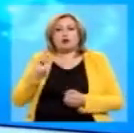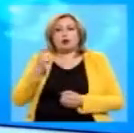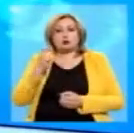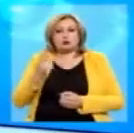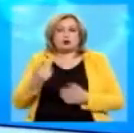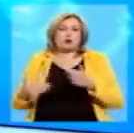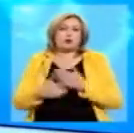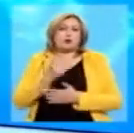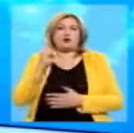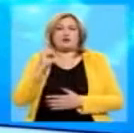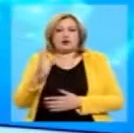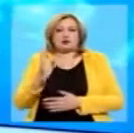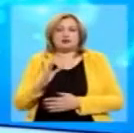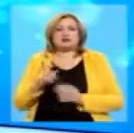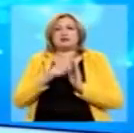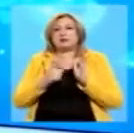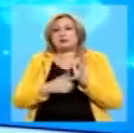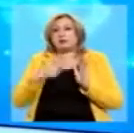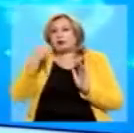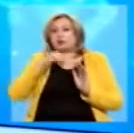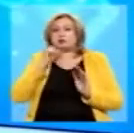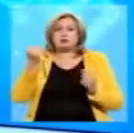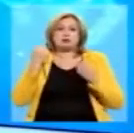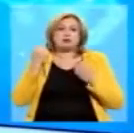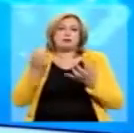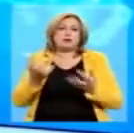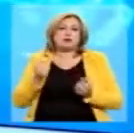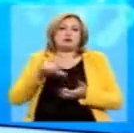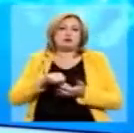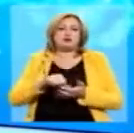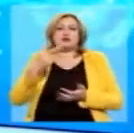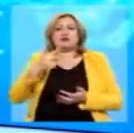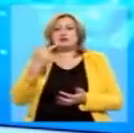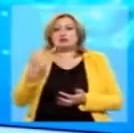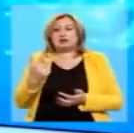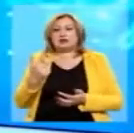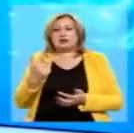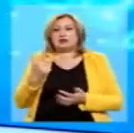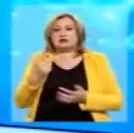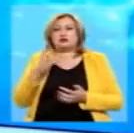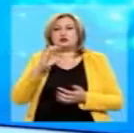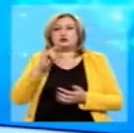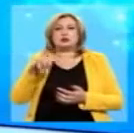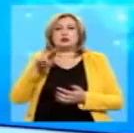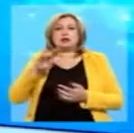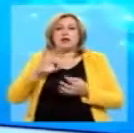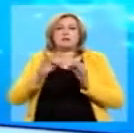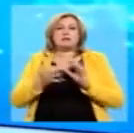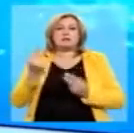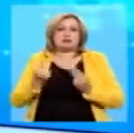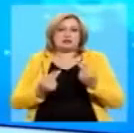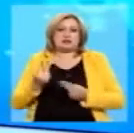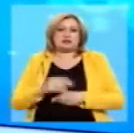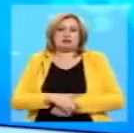аймақ спортшылары басманамен қамтылды. 2017 жылы Түркияның Самсун қаласында үстел теннисінен өткен халықаралық сурдо олимпиада ойынының